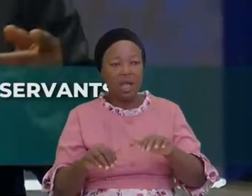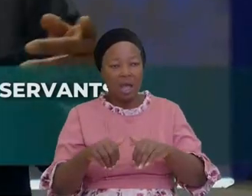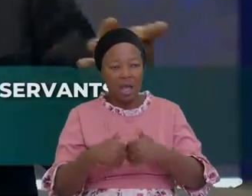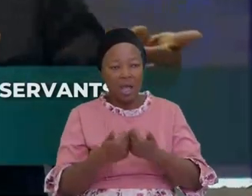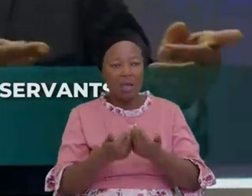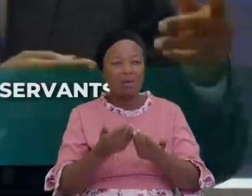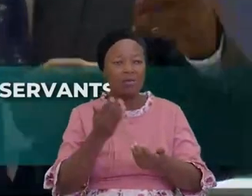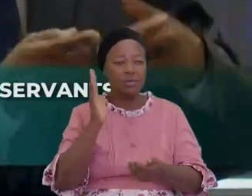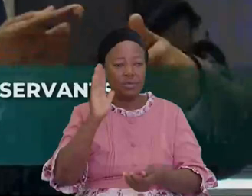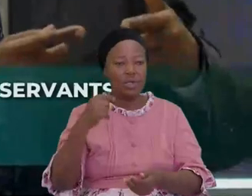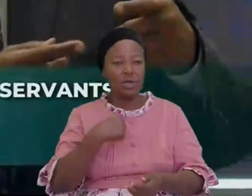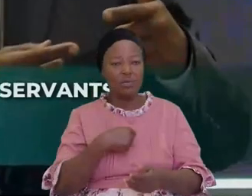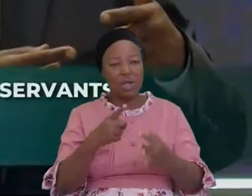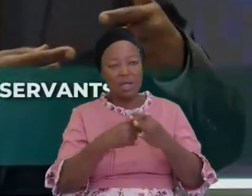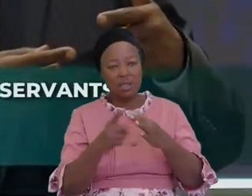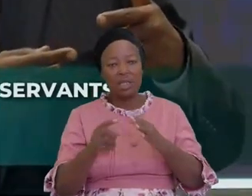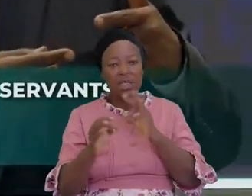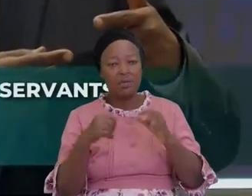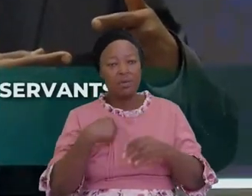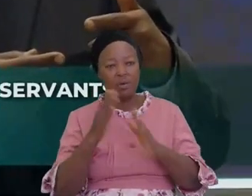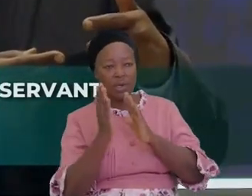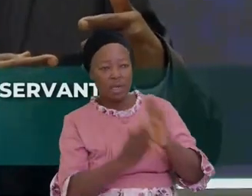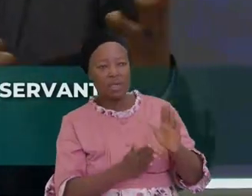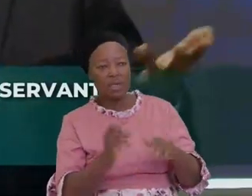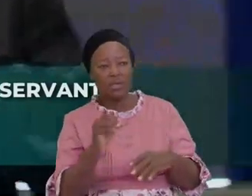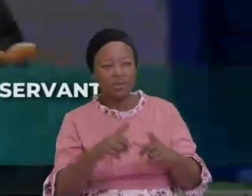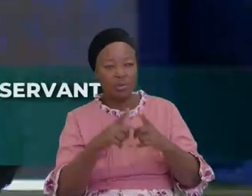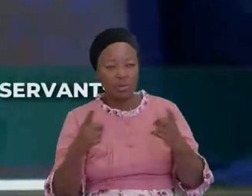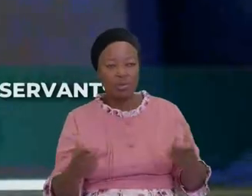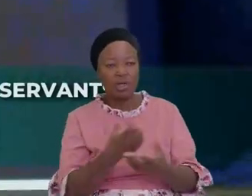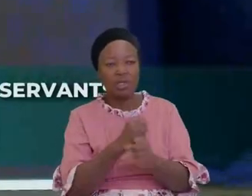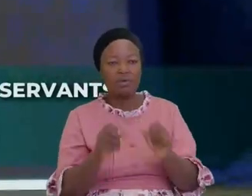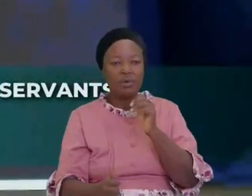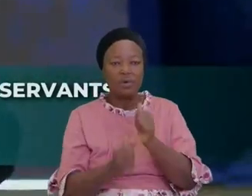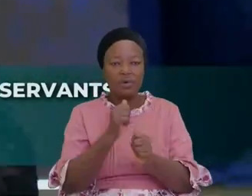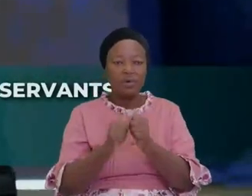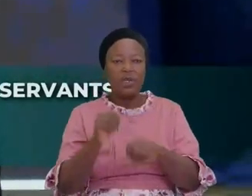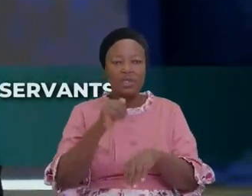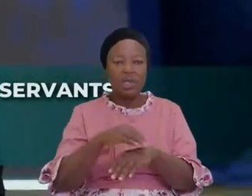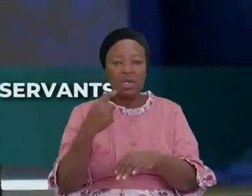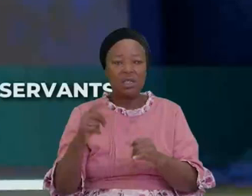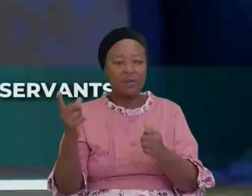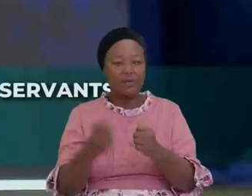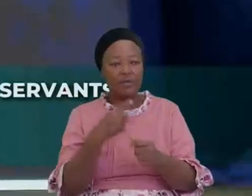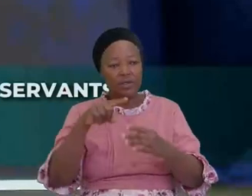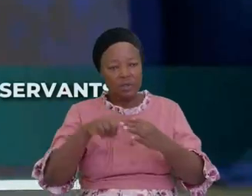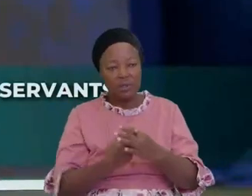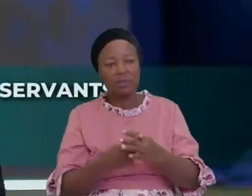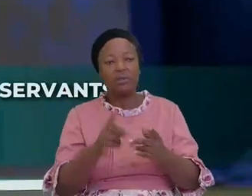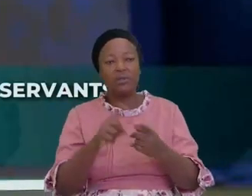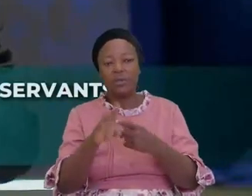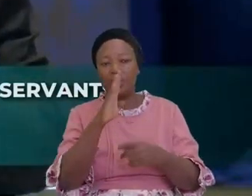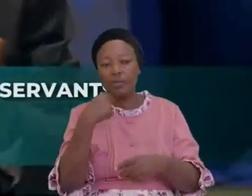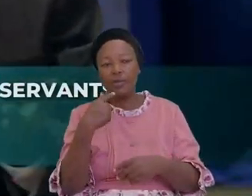Verset 3. Comment échapperons-nous en négligeant un si grand salut qui,